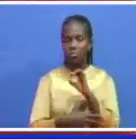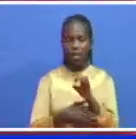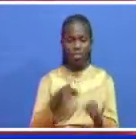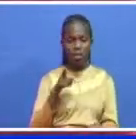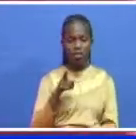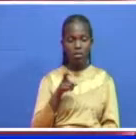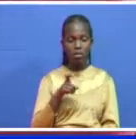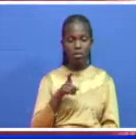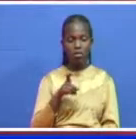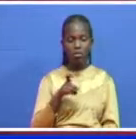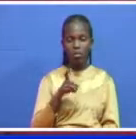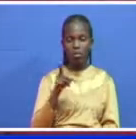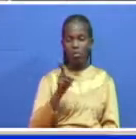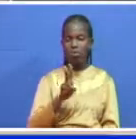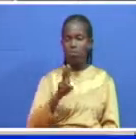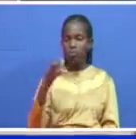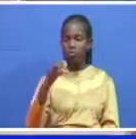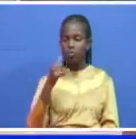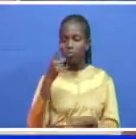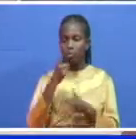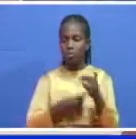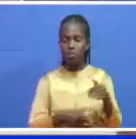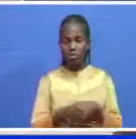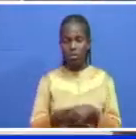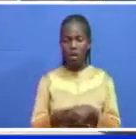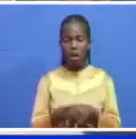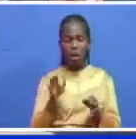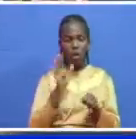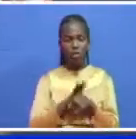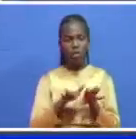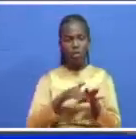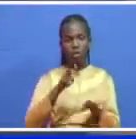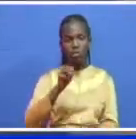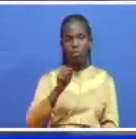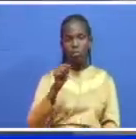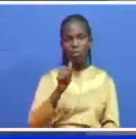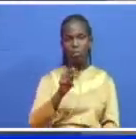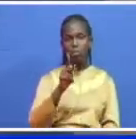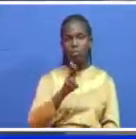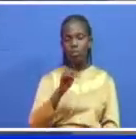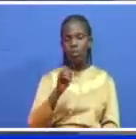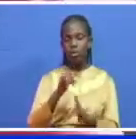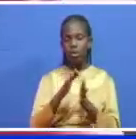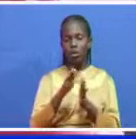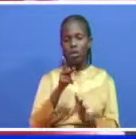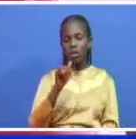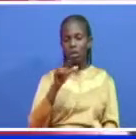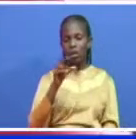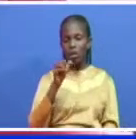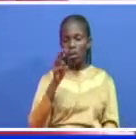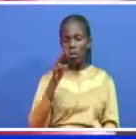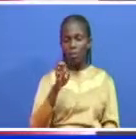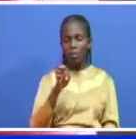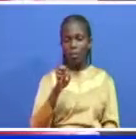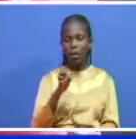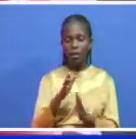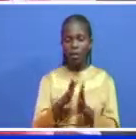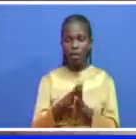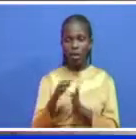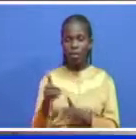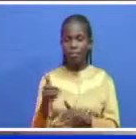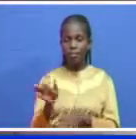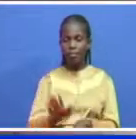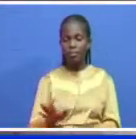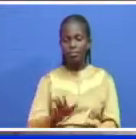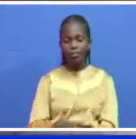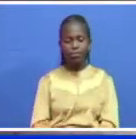kemu andulo simululi waweta kina kuse wa mono isio nesia Makueni eta kilome na kibwezi yodholone wasua. Caleb Chalo, Mutongo TV,